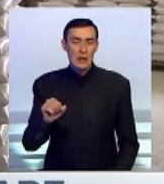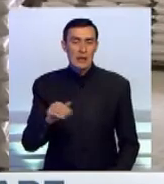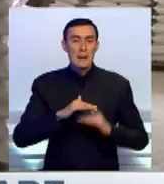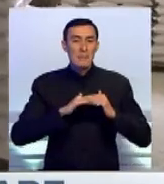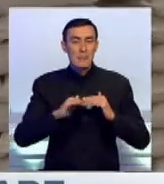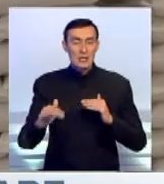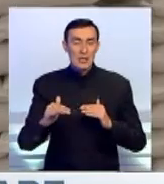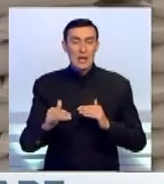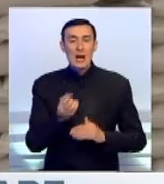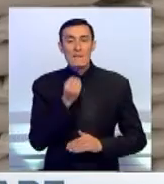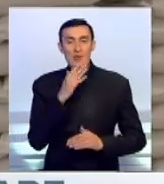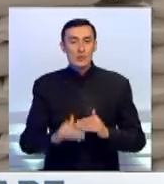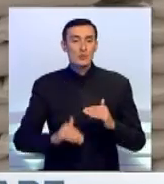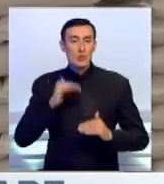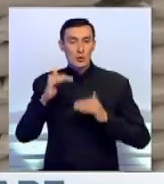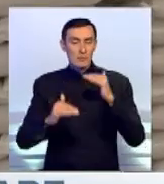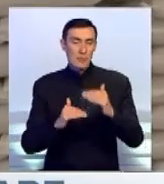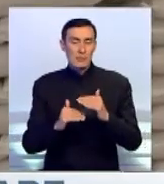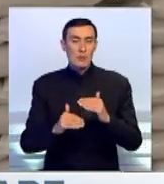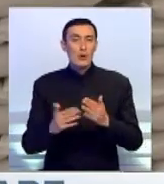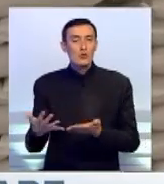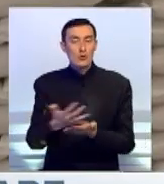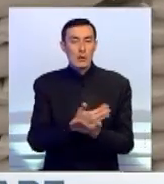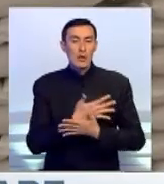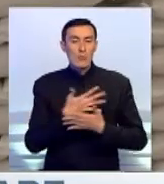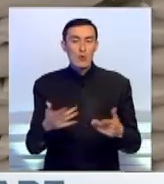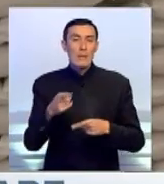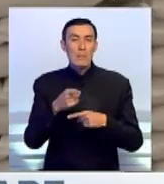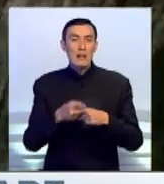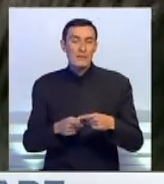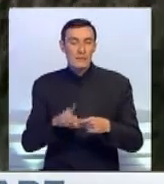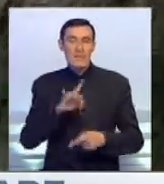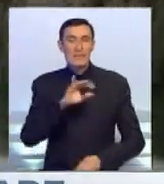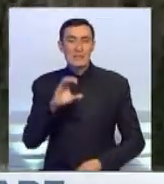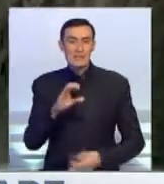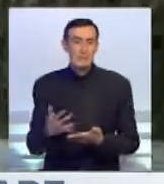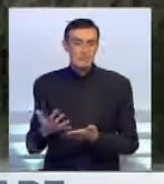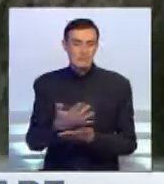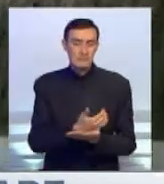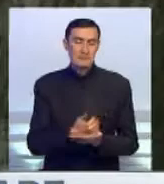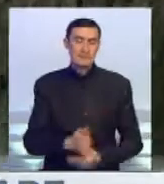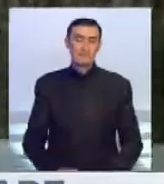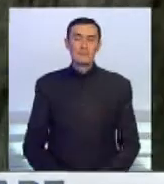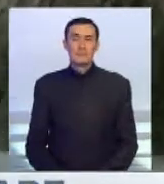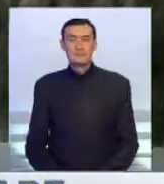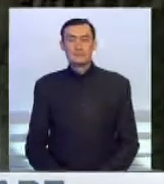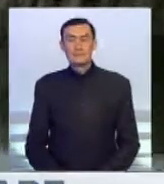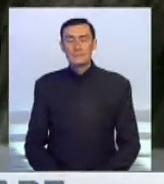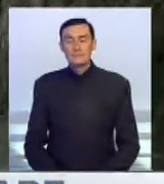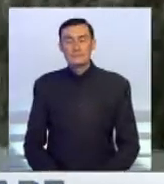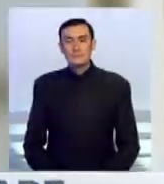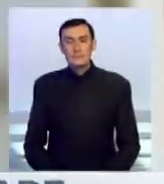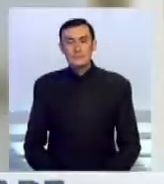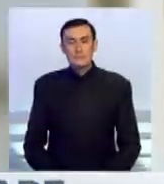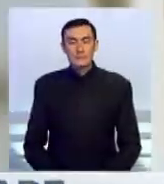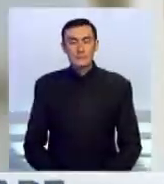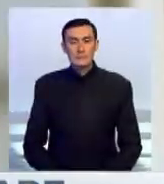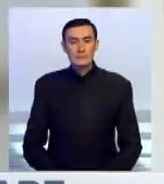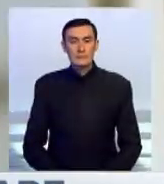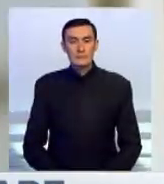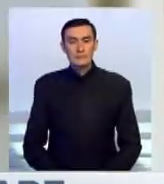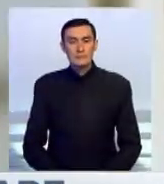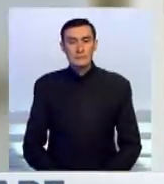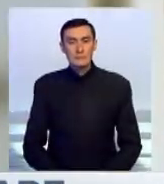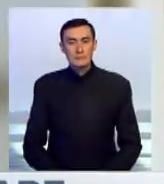пашни. Благодаря высоким темпам уборки собрано более половины культуры. Гульнар Жантасова, Хуануш Тургенбаев, Хабар 24,